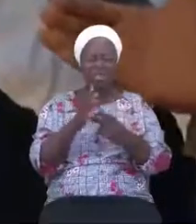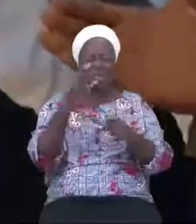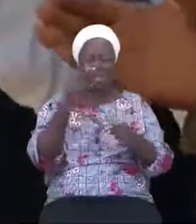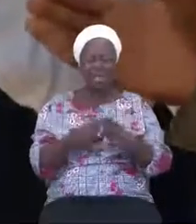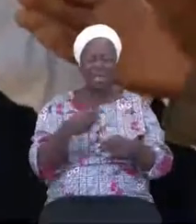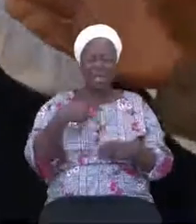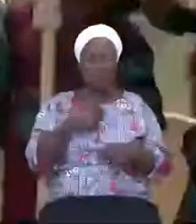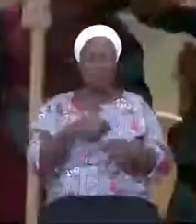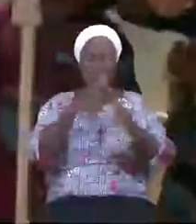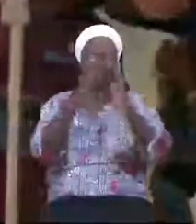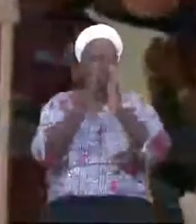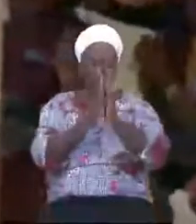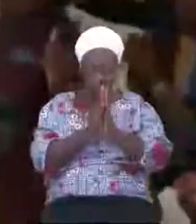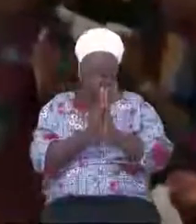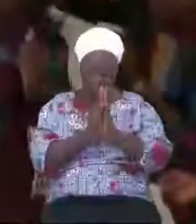nous prions.